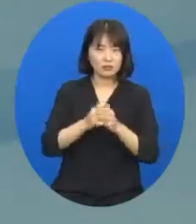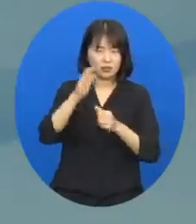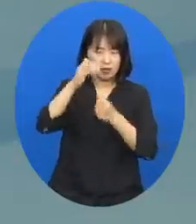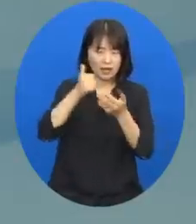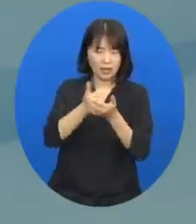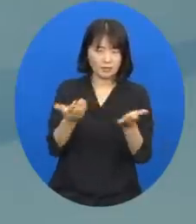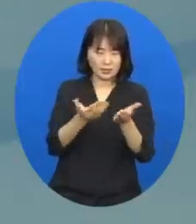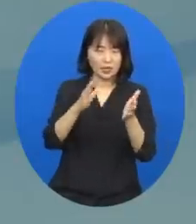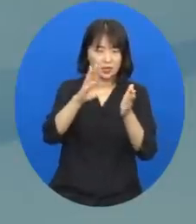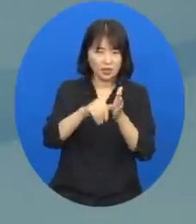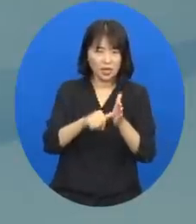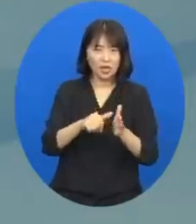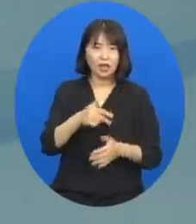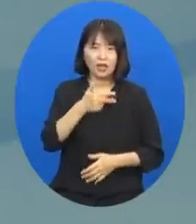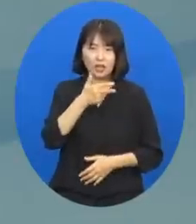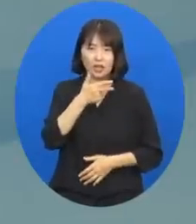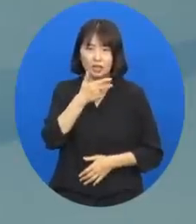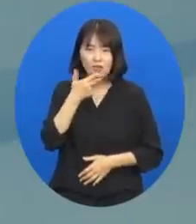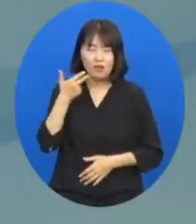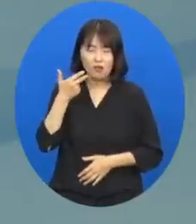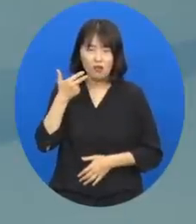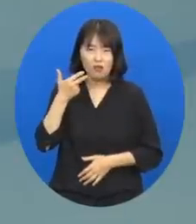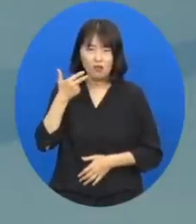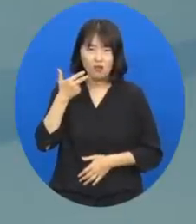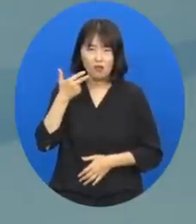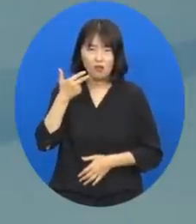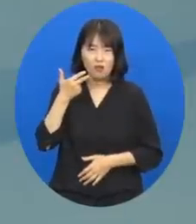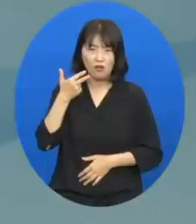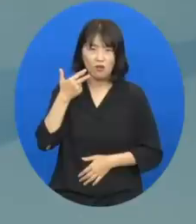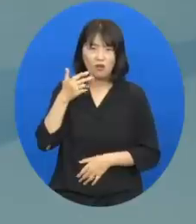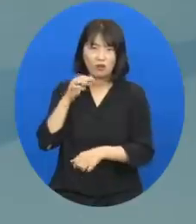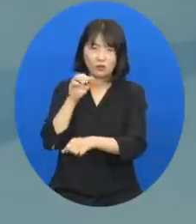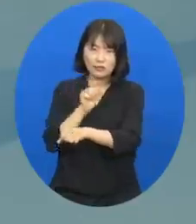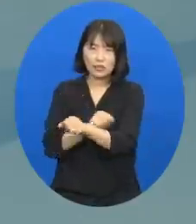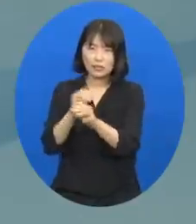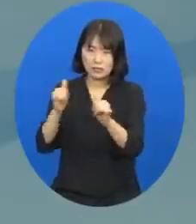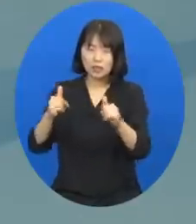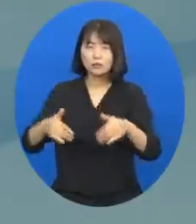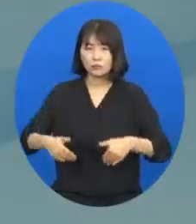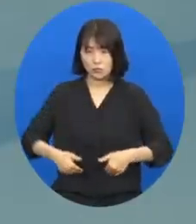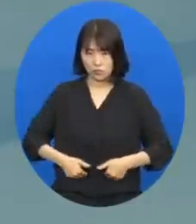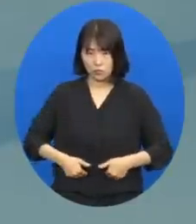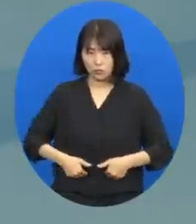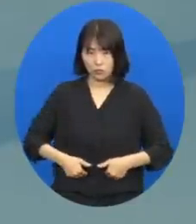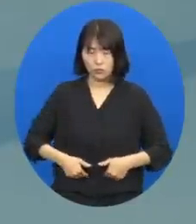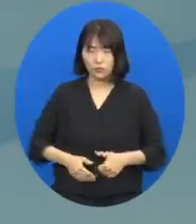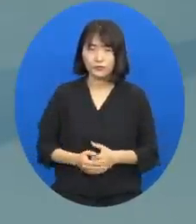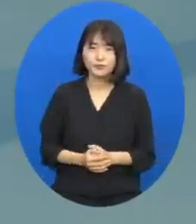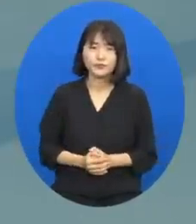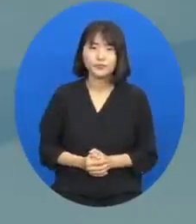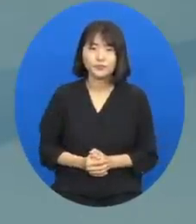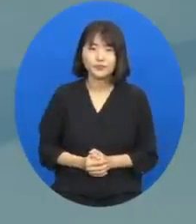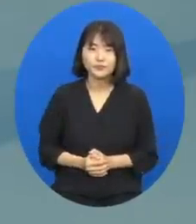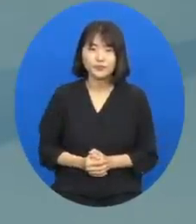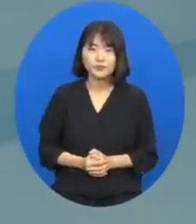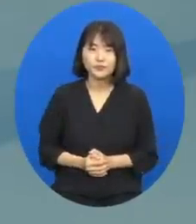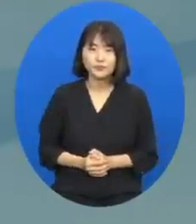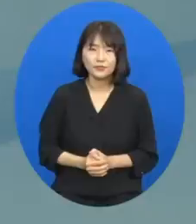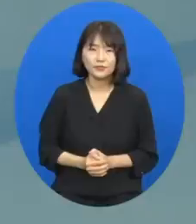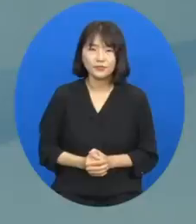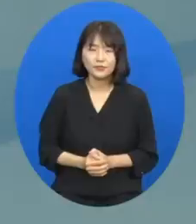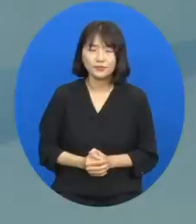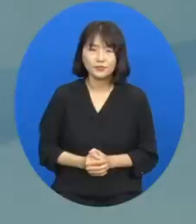계셨어요 그분은 다른 교회를 이렇게 돌아다니다가 결국 사철 구하지 못해서 왜냐하면 너무